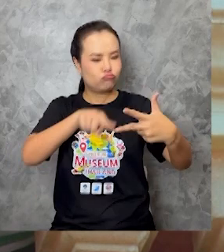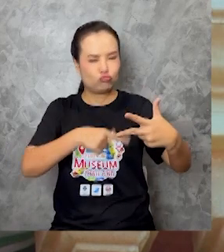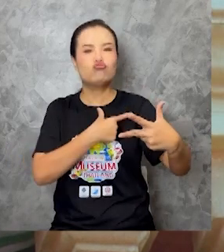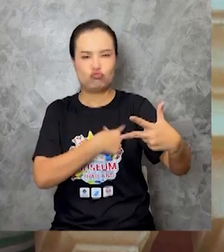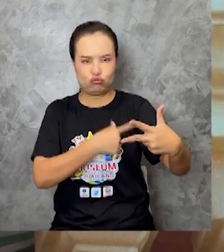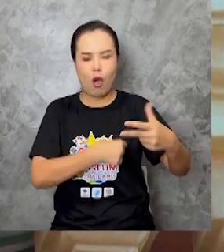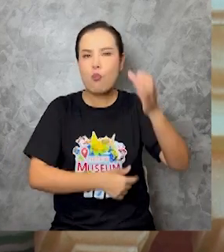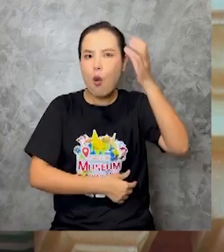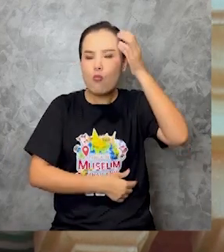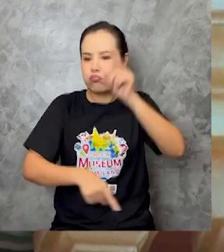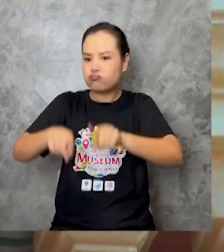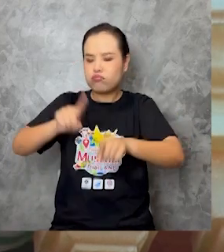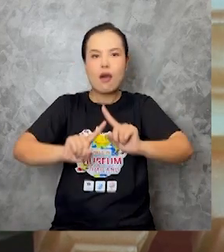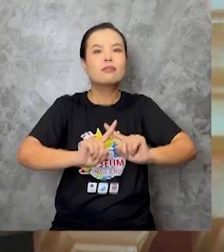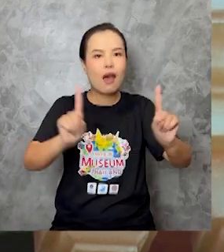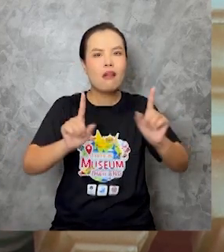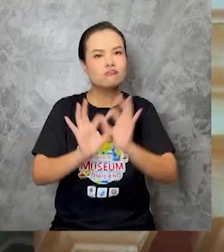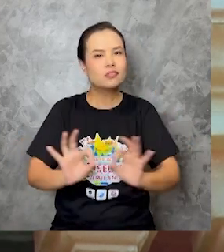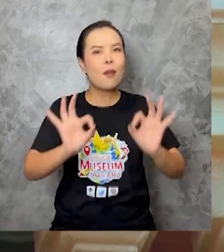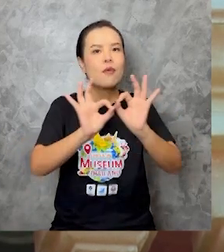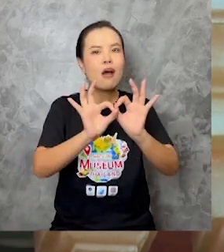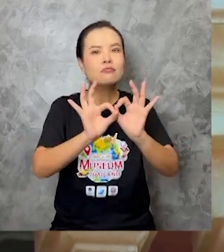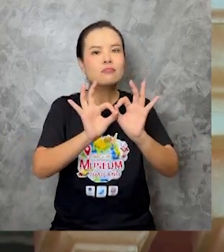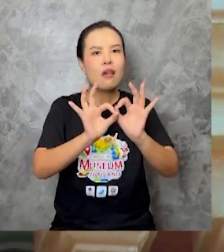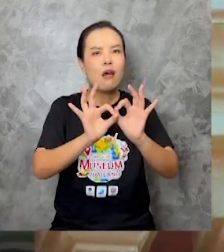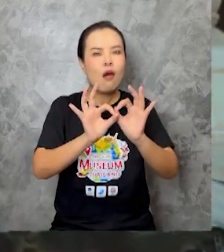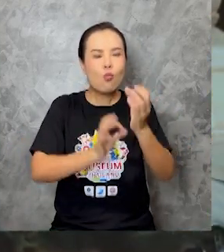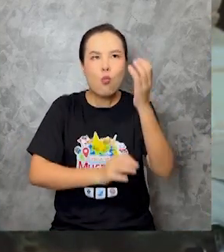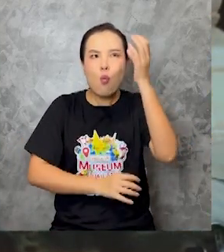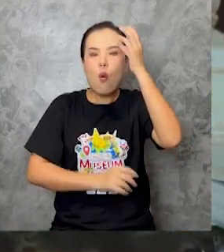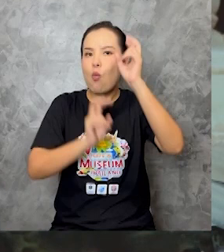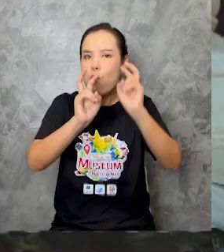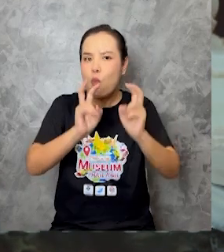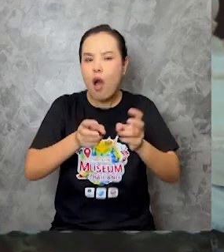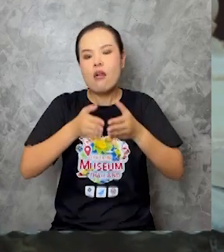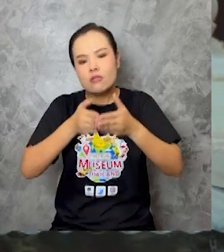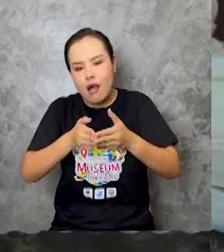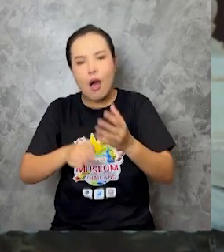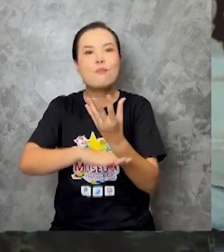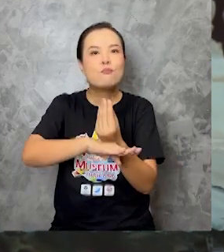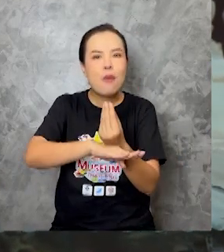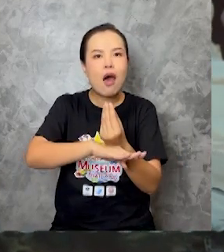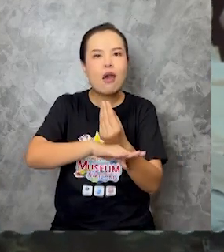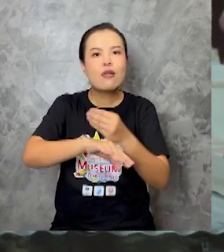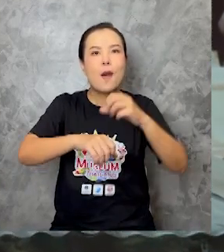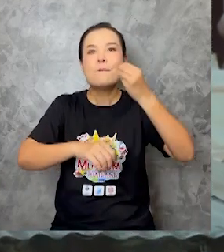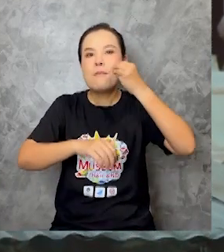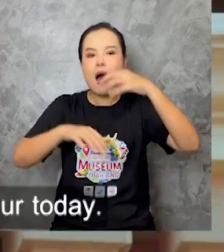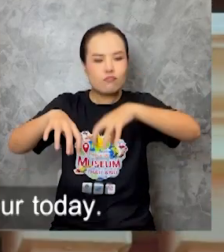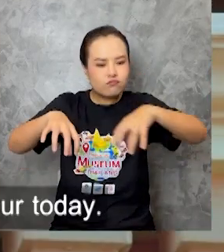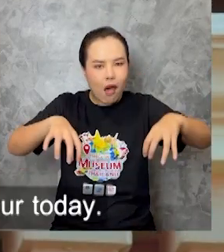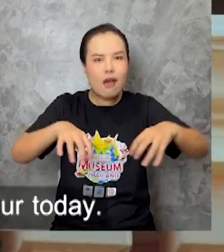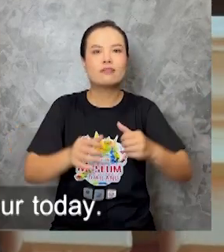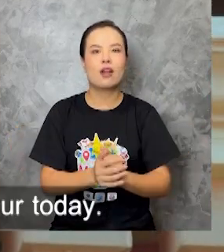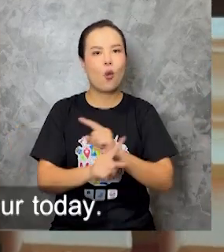ที่ให้ความรู้ที่ต่างกันและที่สำคัญเนี่ยถ้าเรามาทุกที่นะเราก็จะรู้ทุกเรื่องเลยทั้งเรื่องเรือเรื่องอัญมณีแล้วก็เรื่องสถาปัตยกรรมใช่ไหม